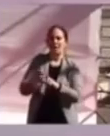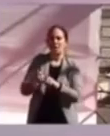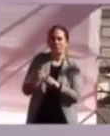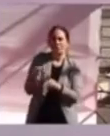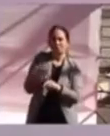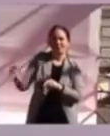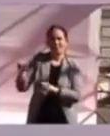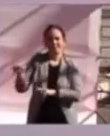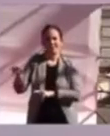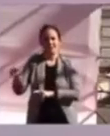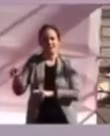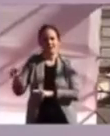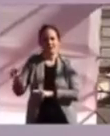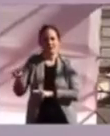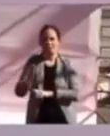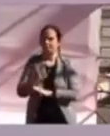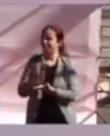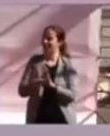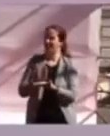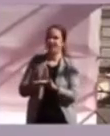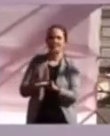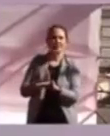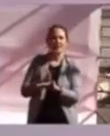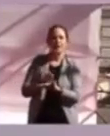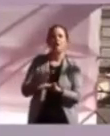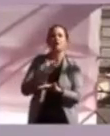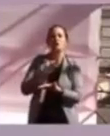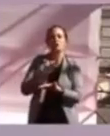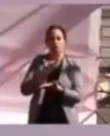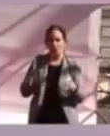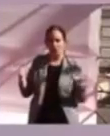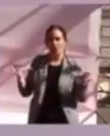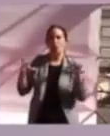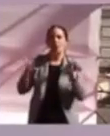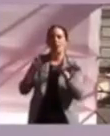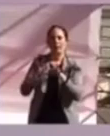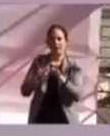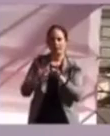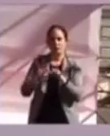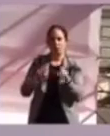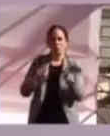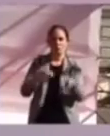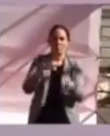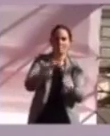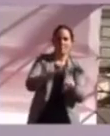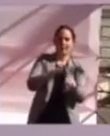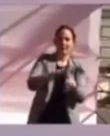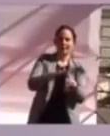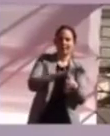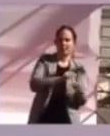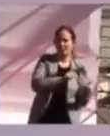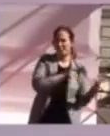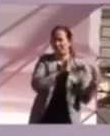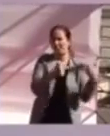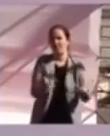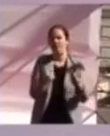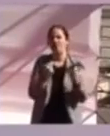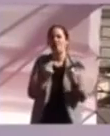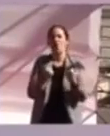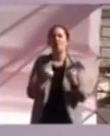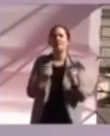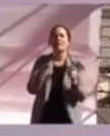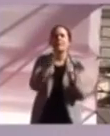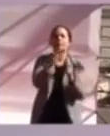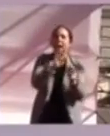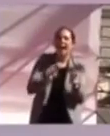c'è un rapporto tra il fatto che la malattia colpisce di più i paesi occidentali c'è un rapporto che la malattia limite colpisce